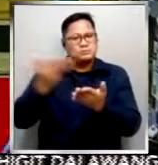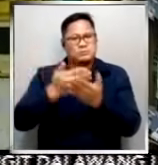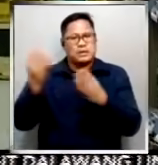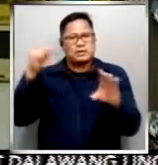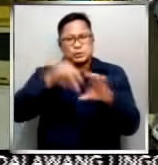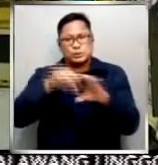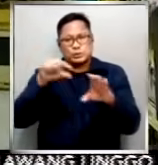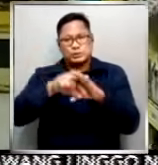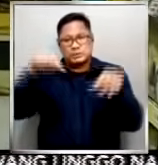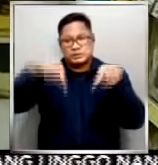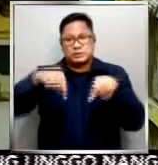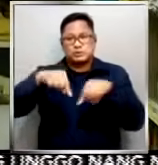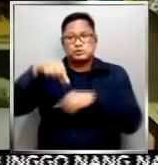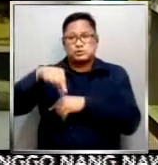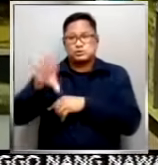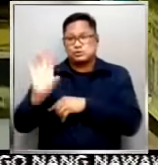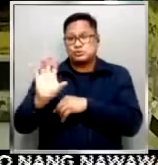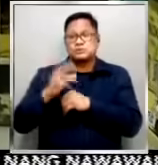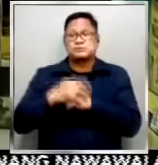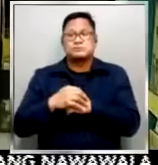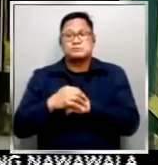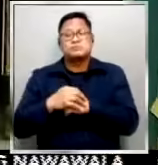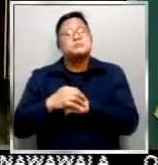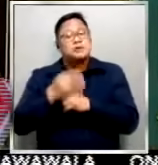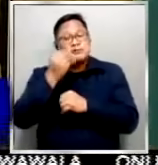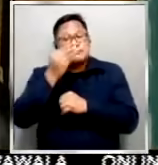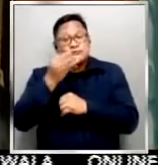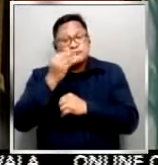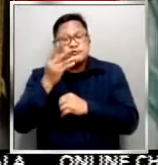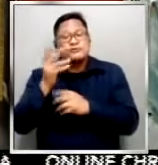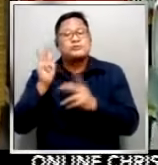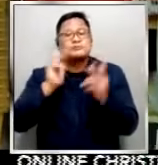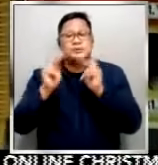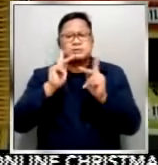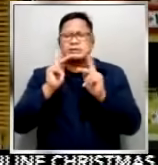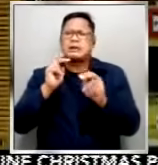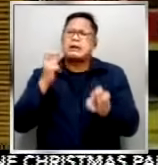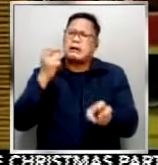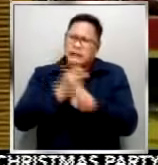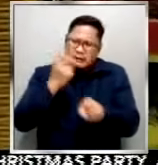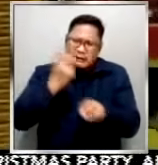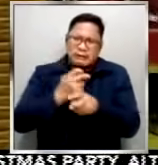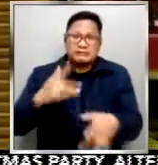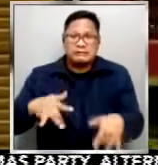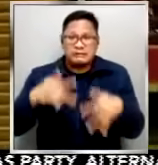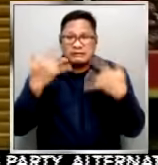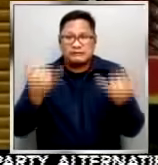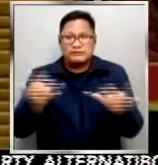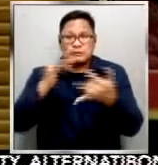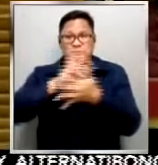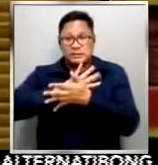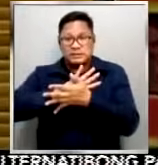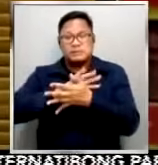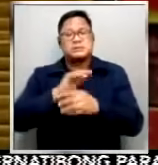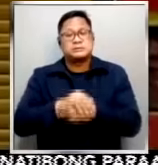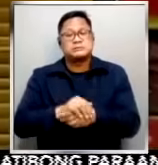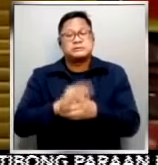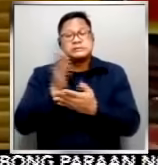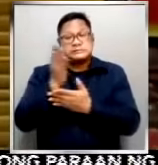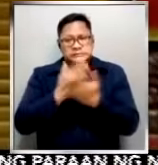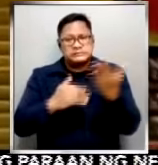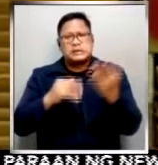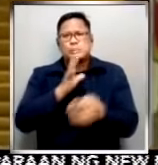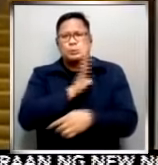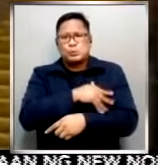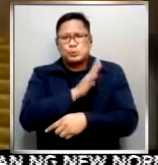Quezon City. Ayon sa ilang mamimili, mahirap daw ang buhay ngayong pandemic. Ang iba naman, naghihintay pa rin ng